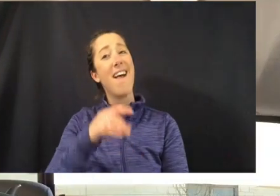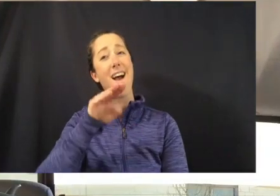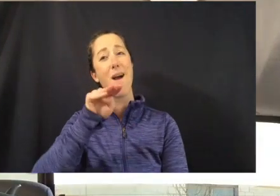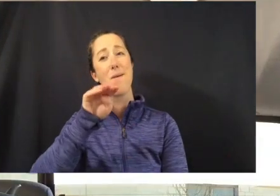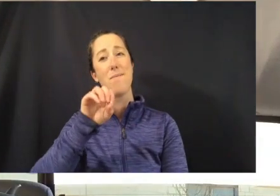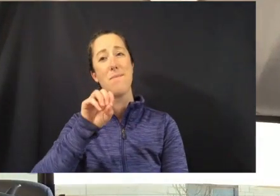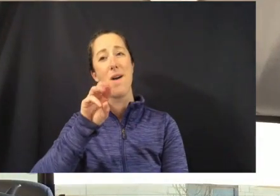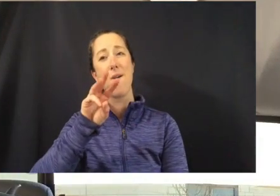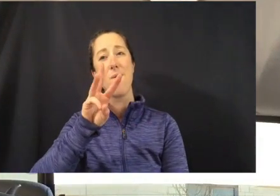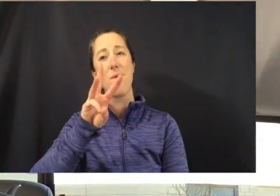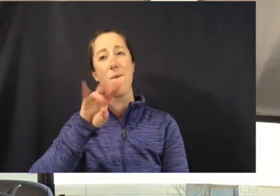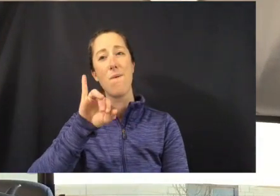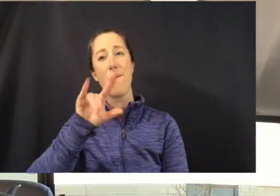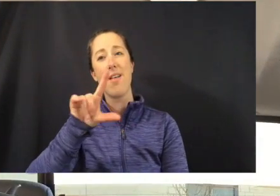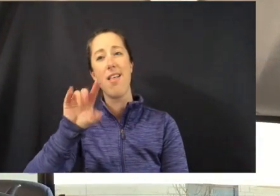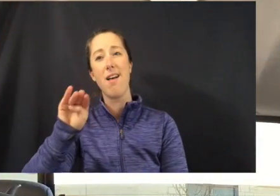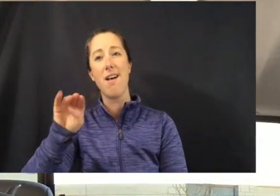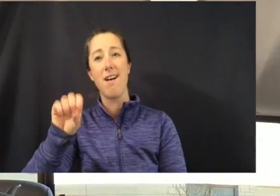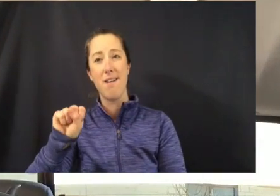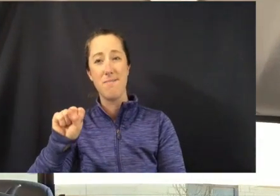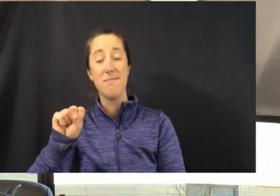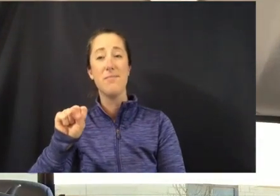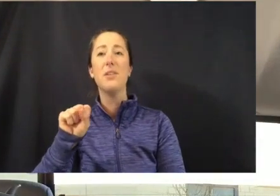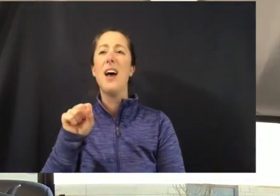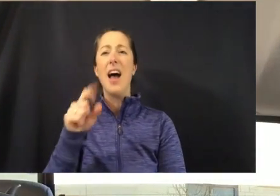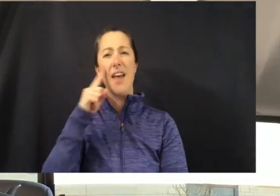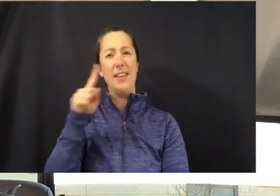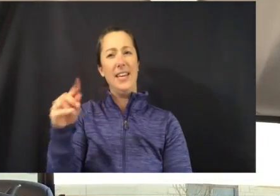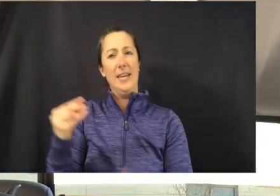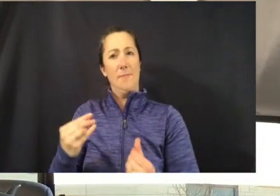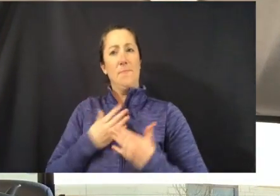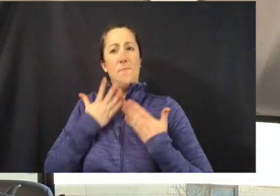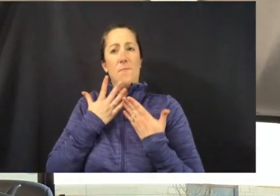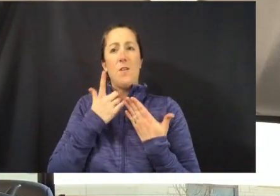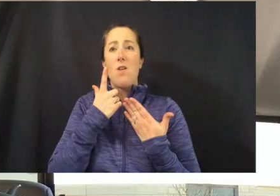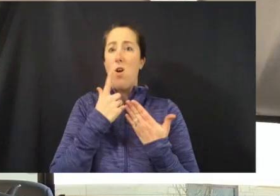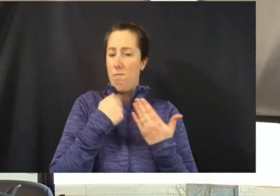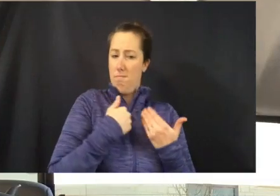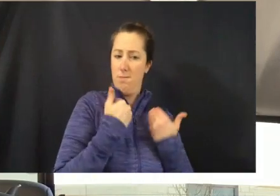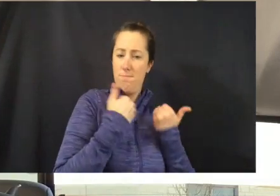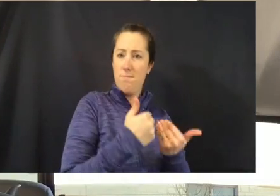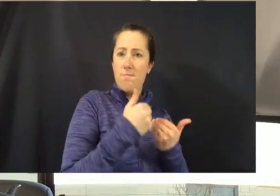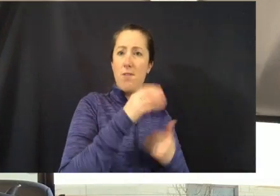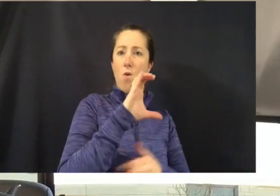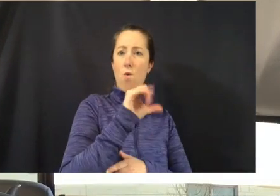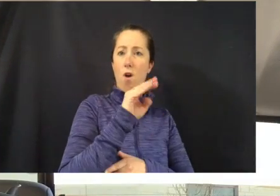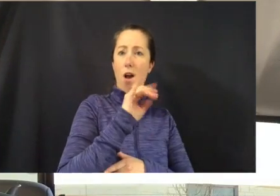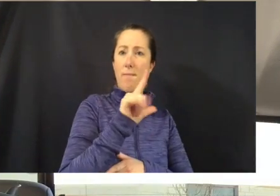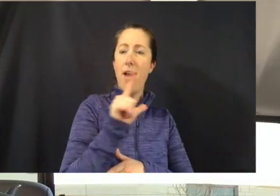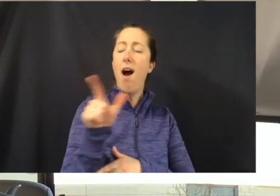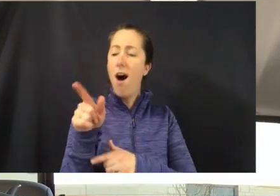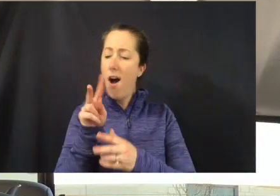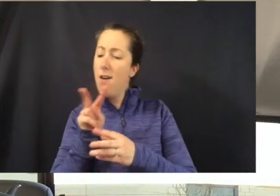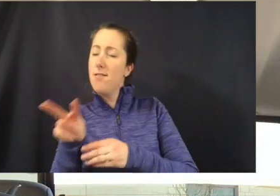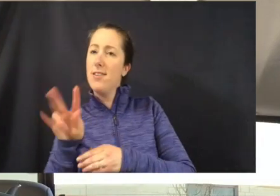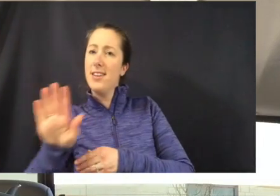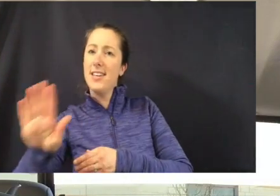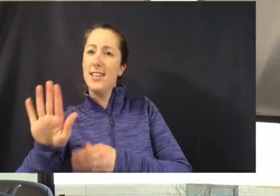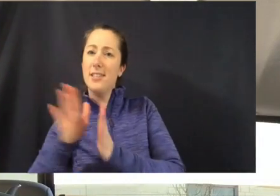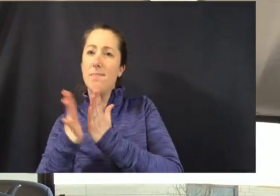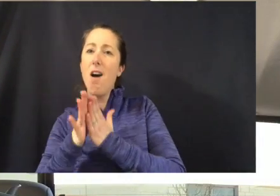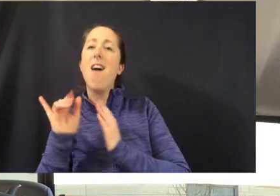I really do like Mo Willems. I think he's one of the inspirations when I draw my comics. Alors, quand je lis un livre de